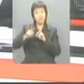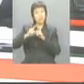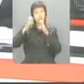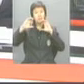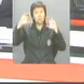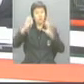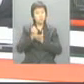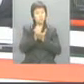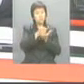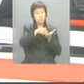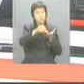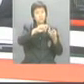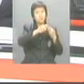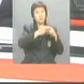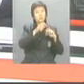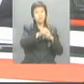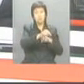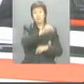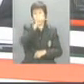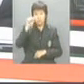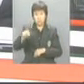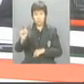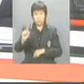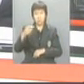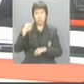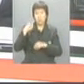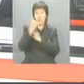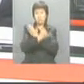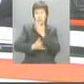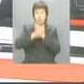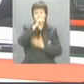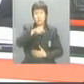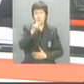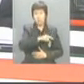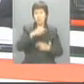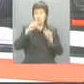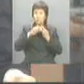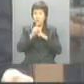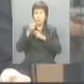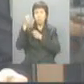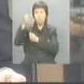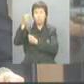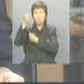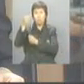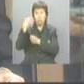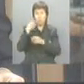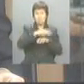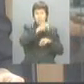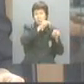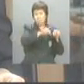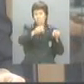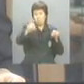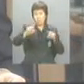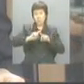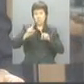านการณ์ในต่างประเทศค่ะเหตุการณ์จราจรที่เกิดขึ้นในกรุงลอนดอนประเทศอังกฤษนะคะทำทีท่าว่าจะบานไปยังหลายเมืองแล้วนะคะหลังจาก